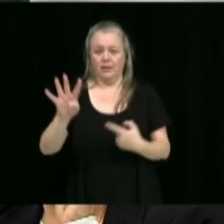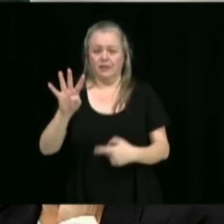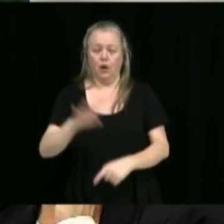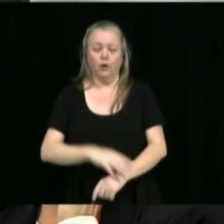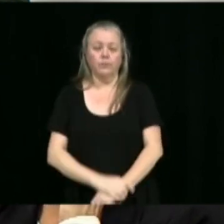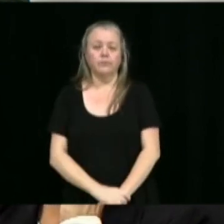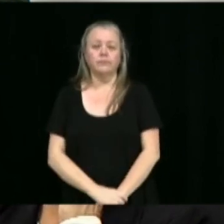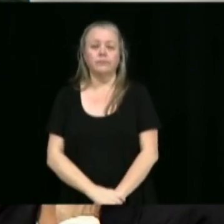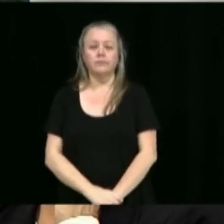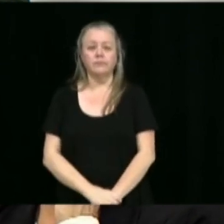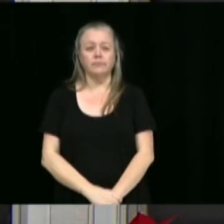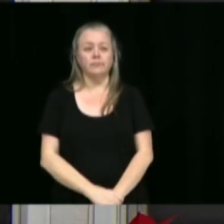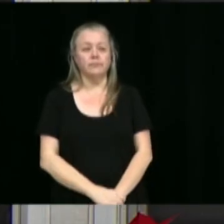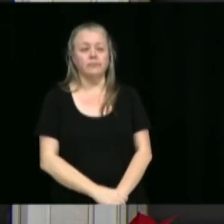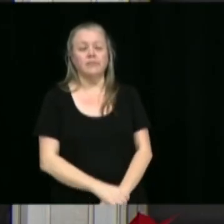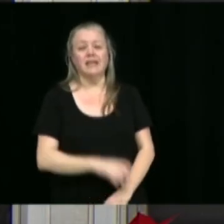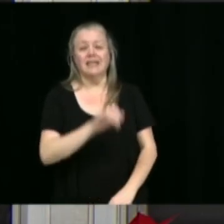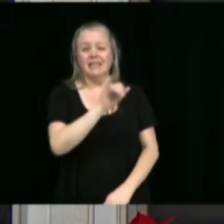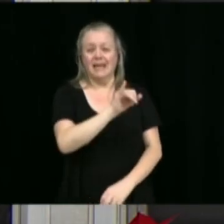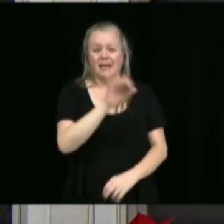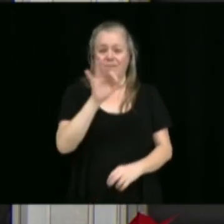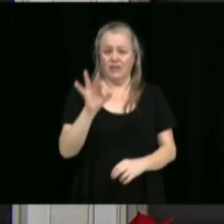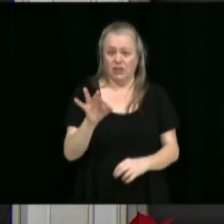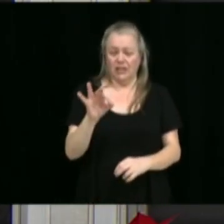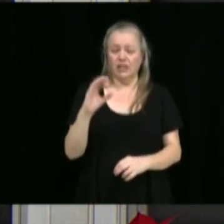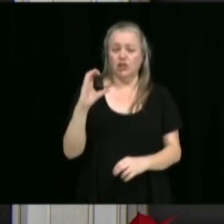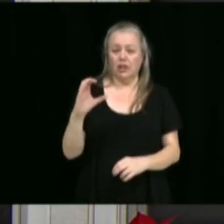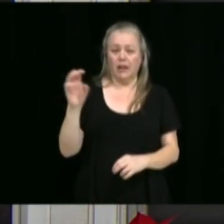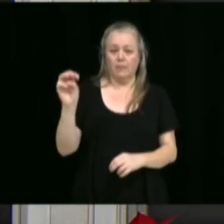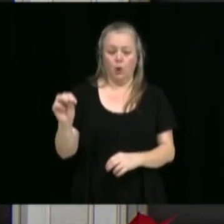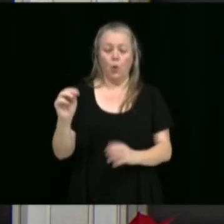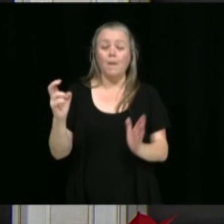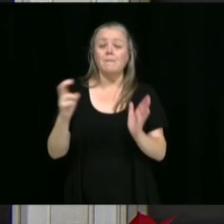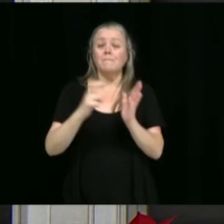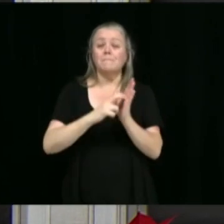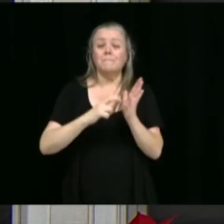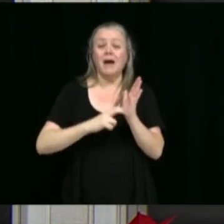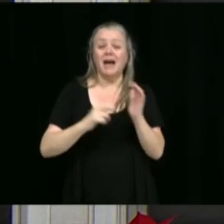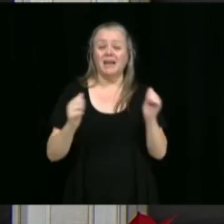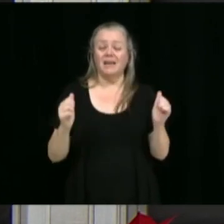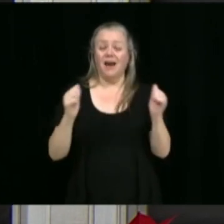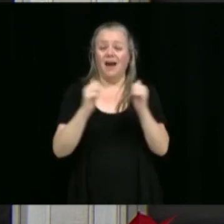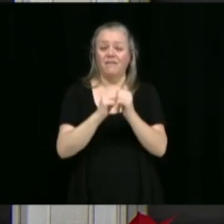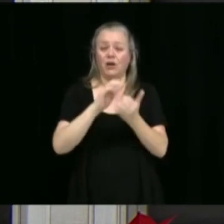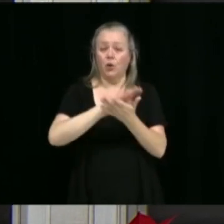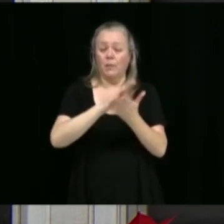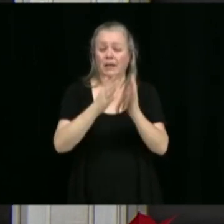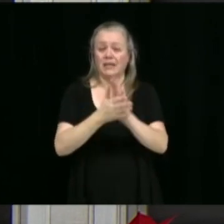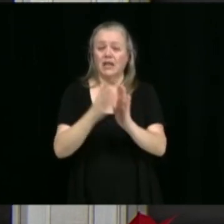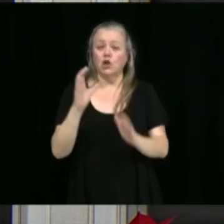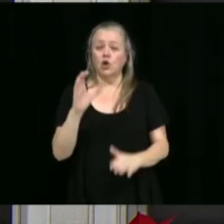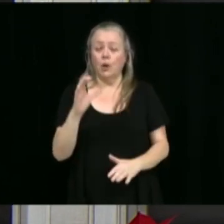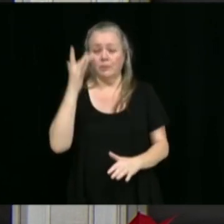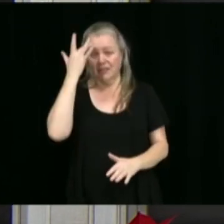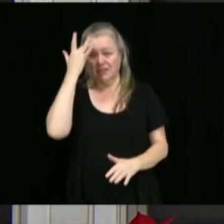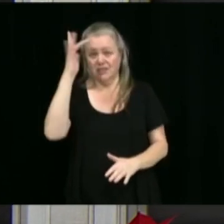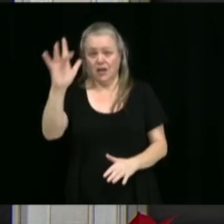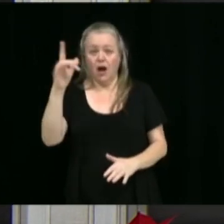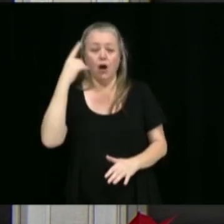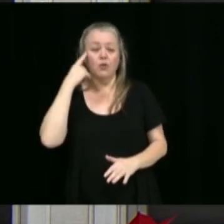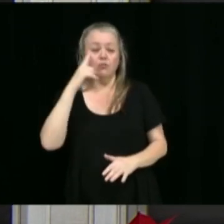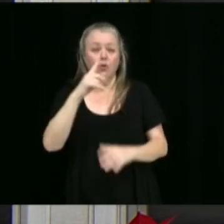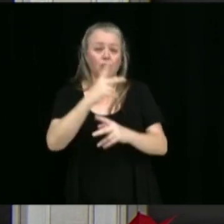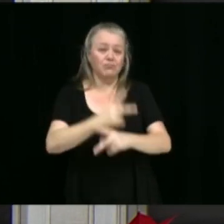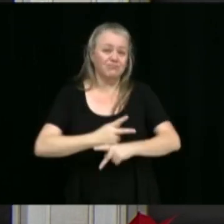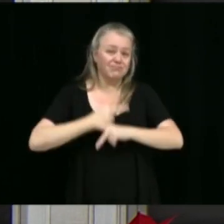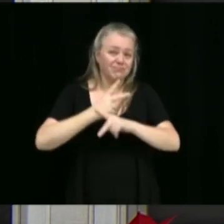Yannick Fréchette, Chantal Moreau. Bail à intervenir avec la ferme Comstar concernant l'entretien et la culture des terrains avoisinant